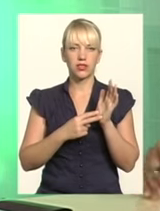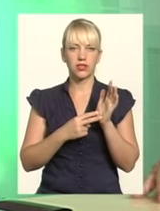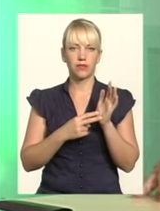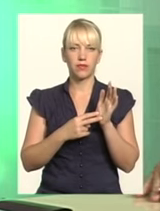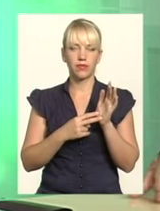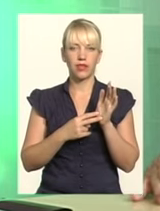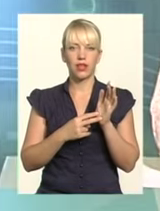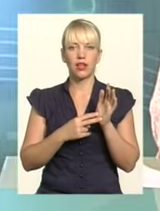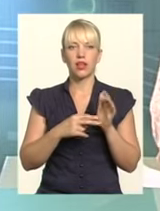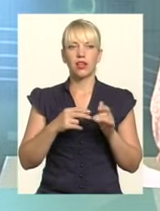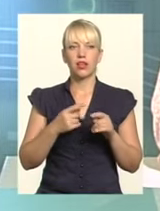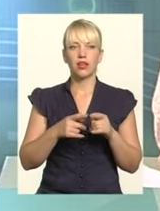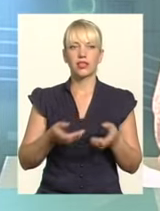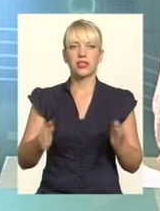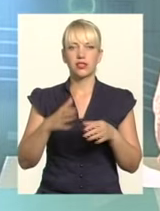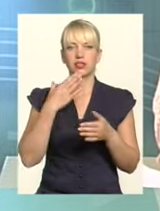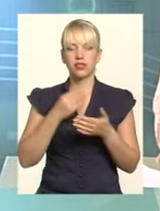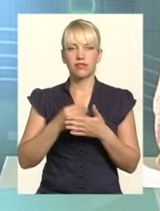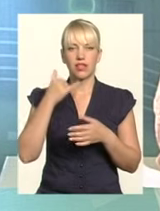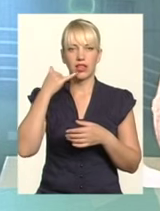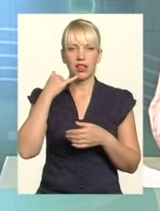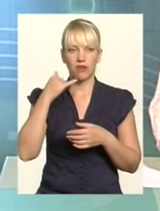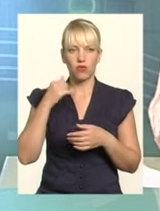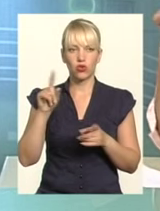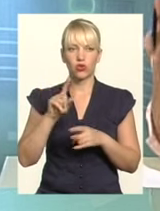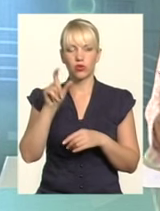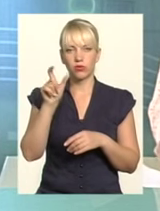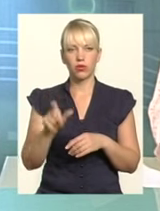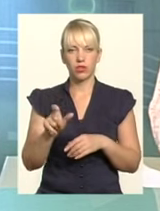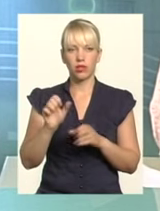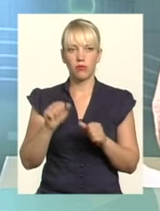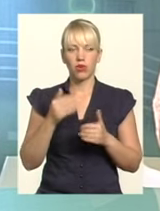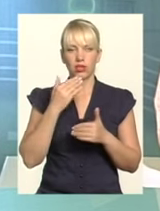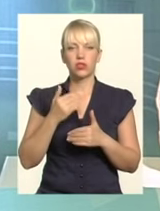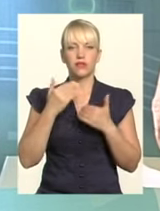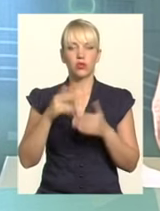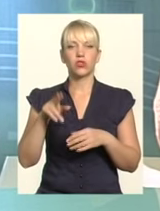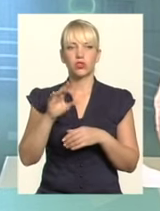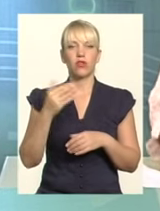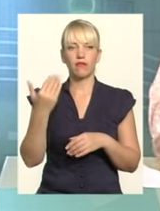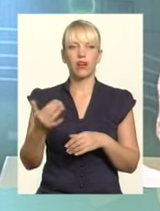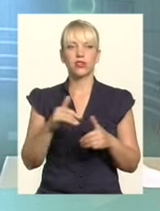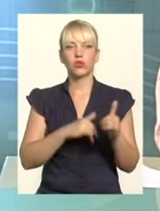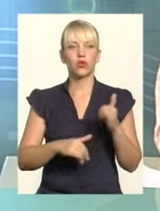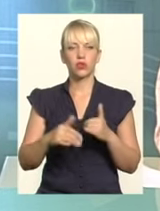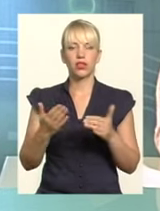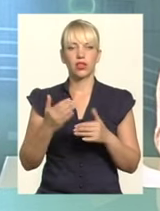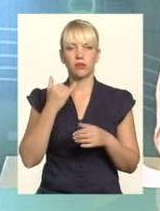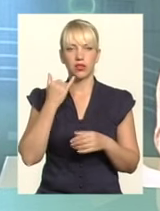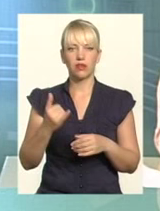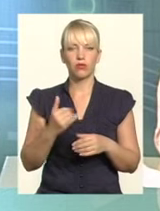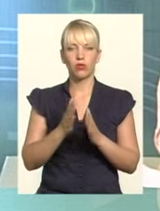якщо це... можливо, ви залиште контактний телефон, аби людина до вас безпосередньо звернулася, куди, за якими телефонами? Я